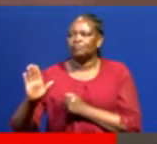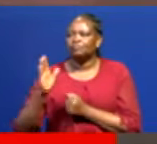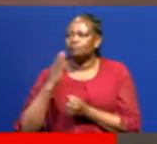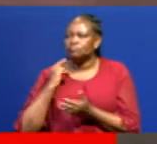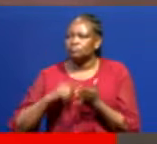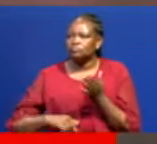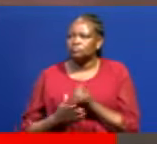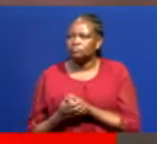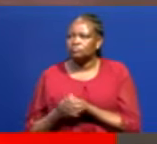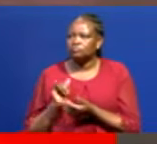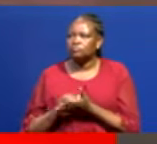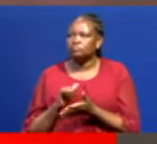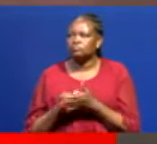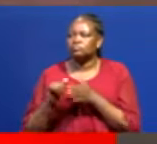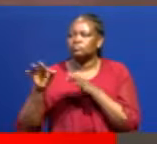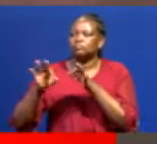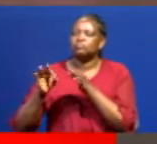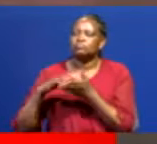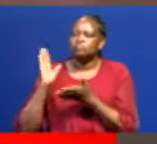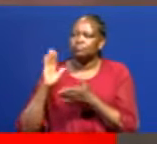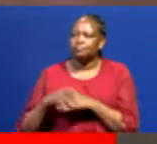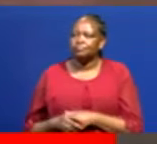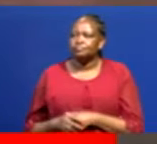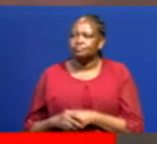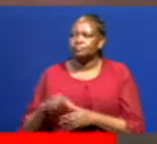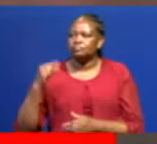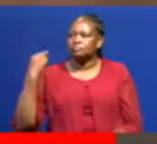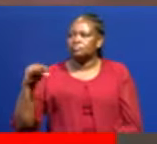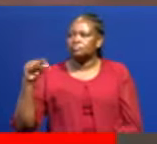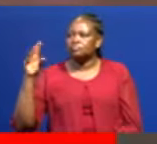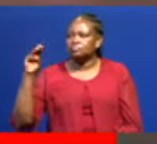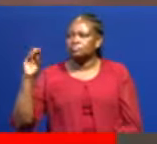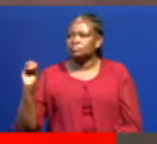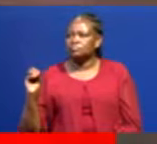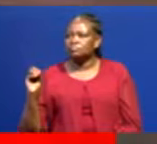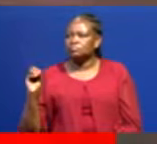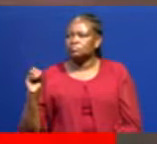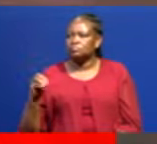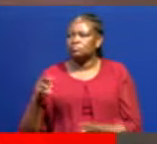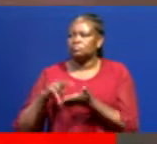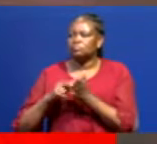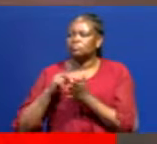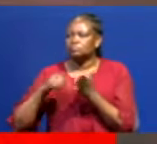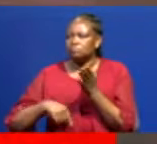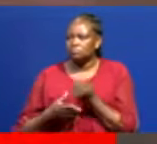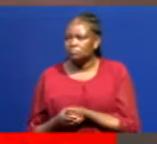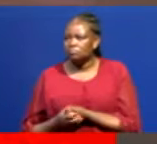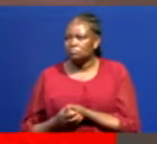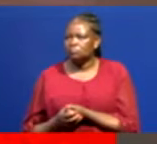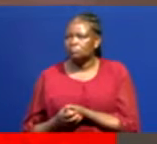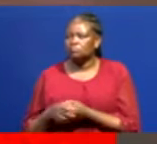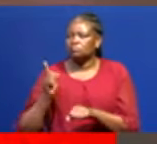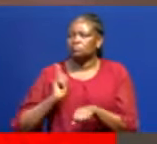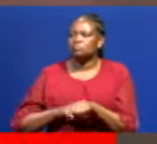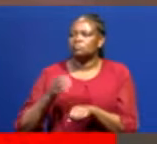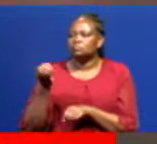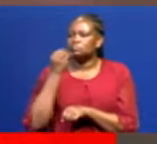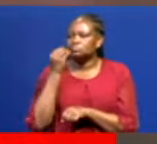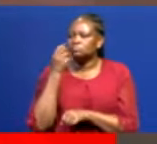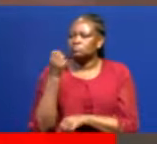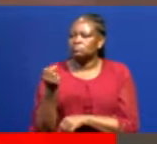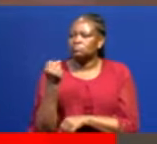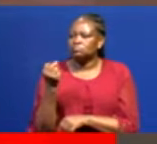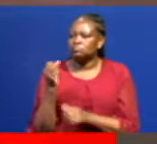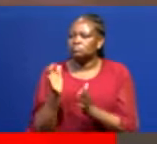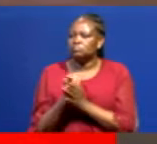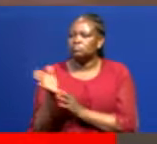Ningependa sana ni nifafanue zaidi. GMO kuhusu GMO haswa ni nini? Mm-hmm. Nancy, unapokula ugali na